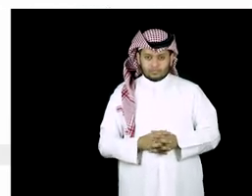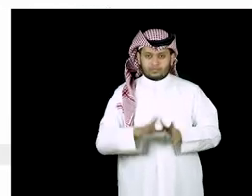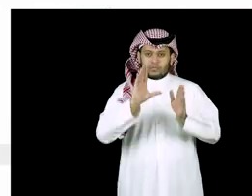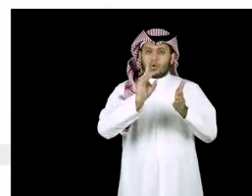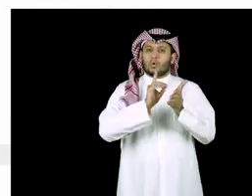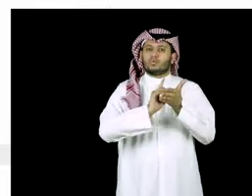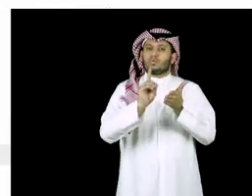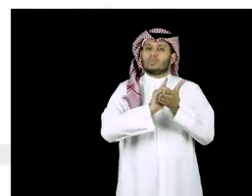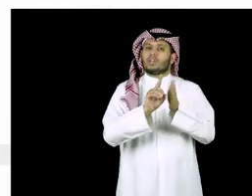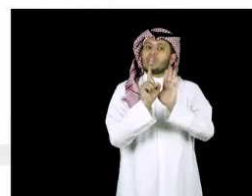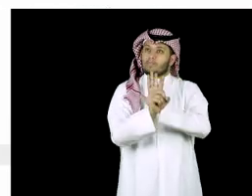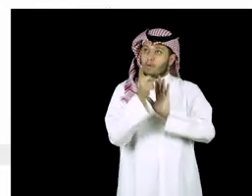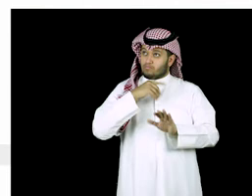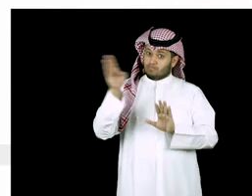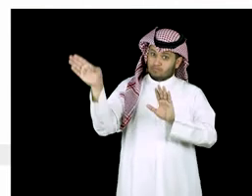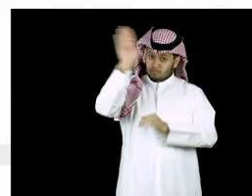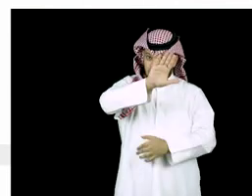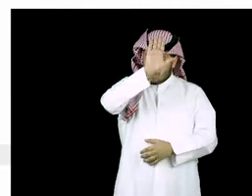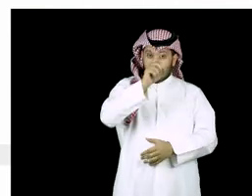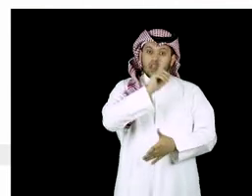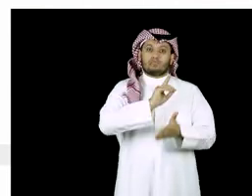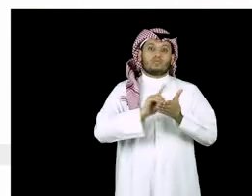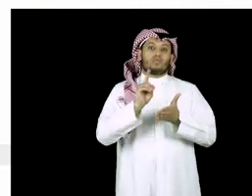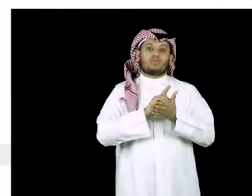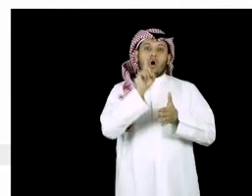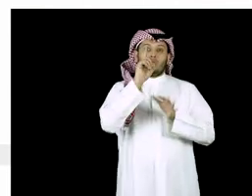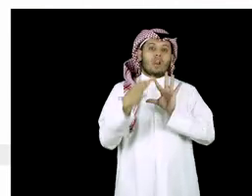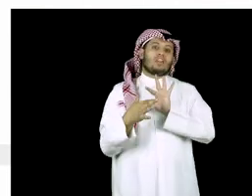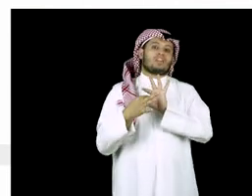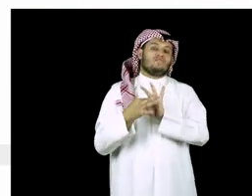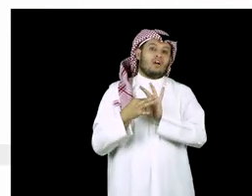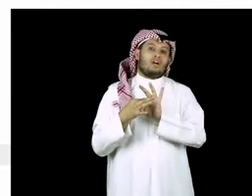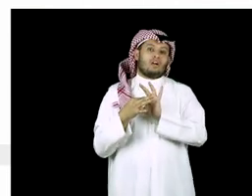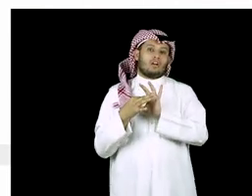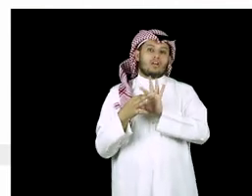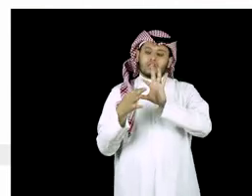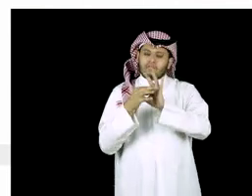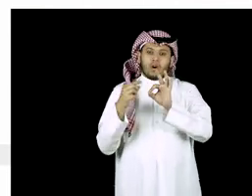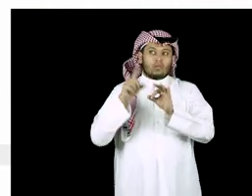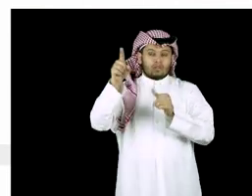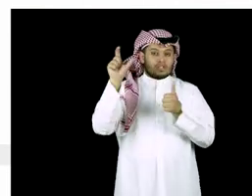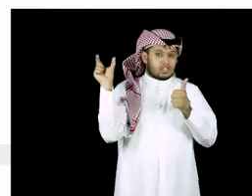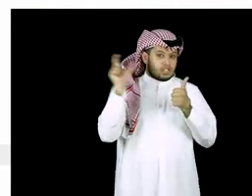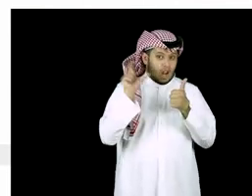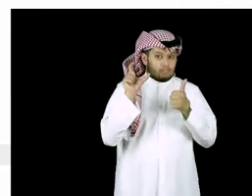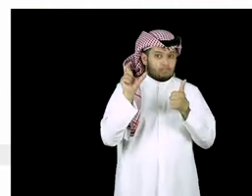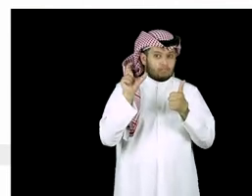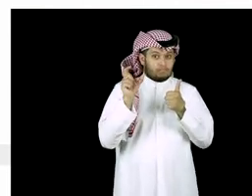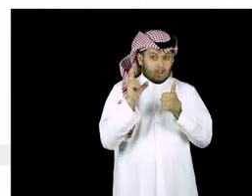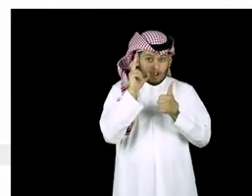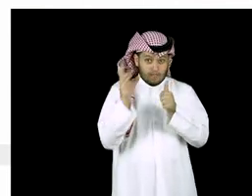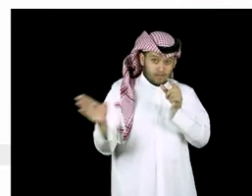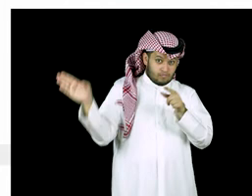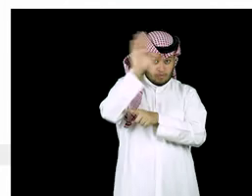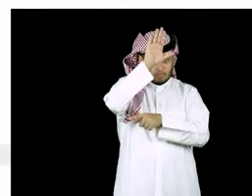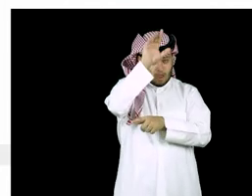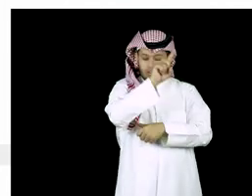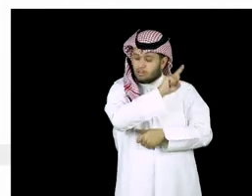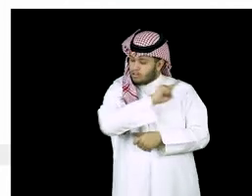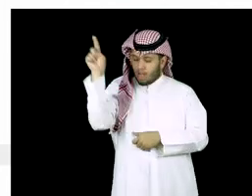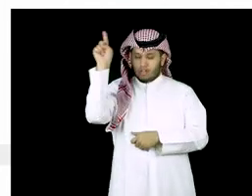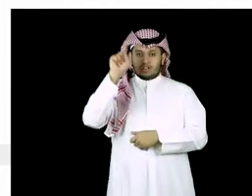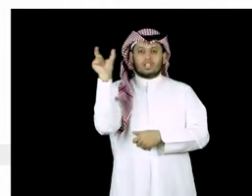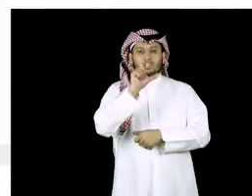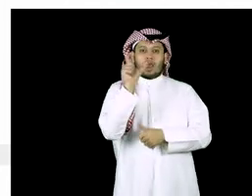شروط الإمام: أولا الشروط المتفق عليها: الإسلام، فلا يجوز للكافر أن يكون رئيسا